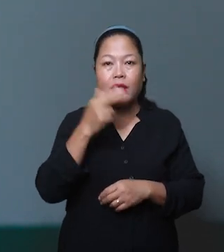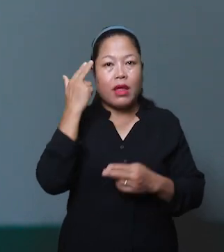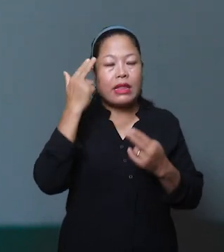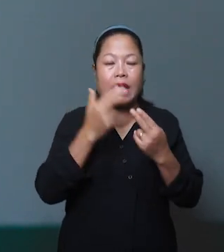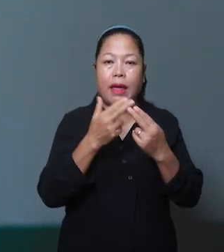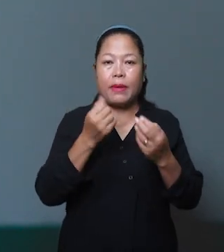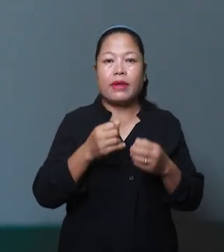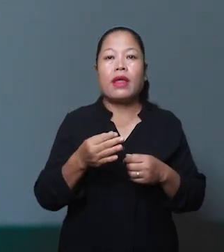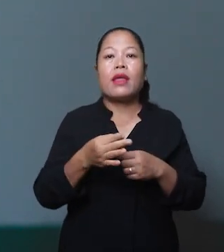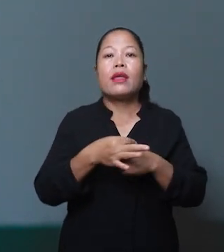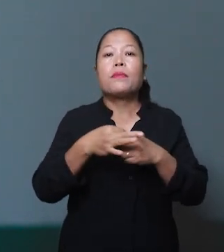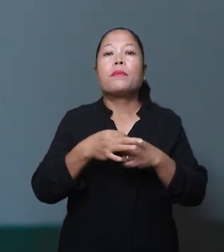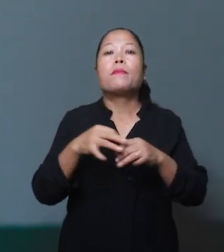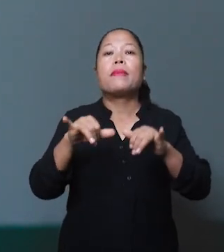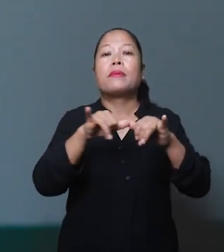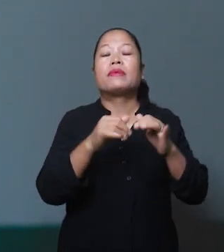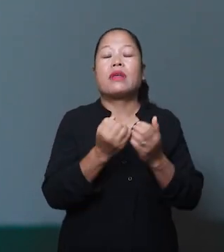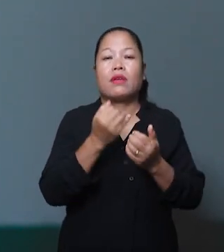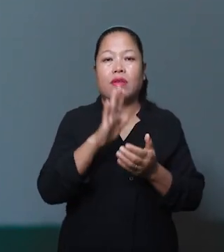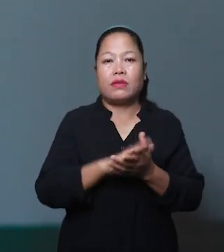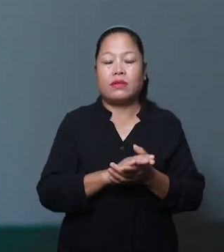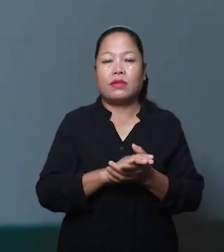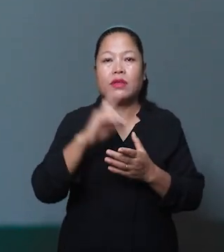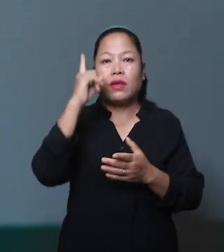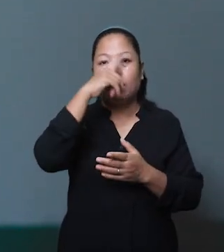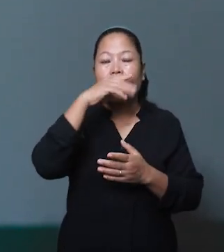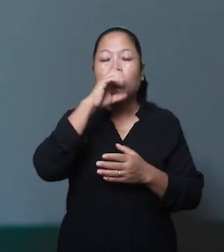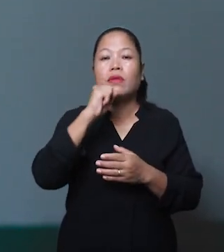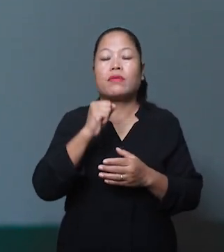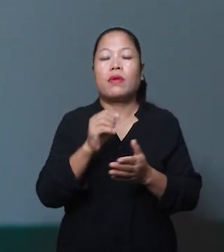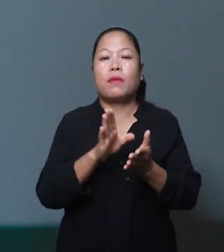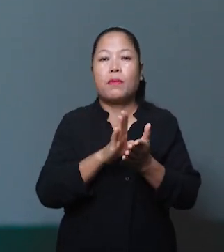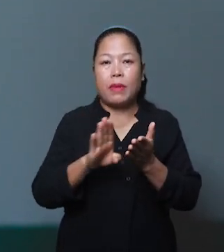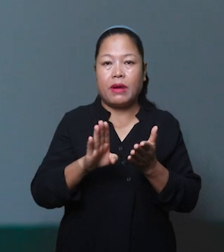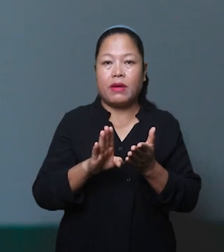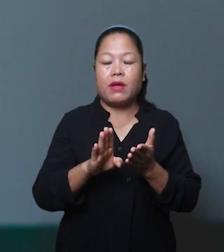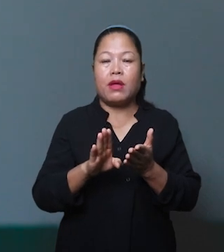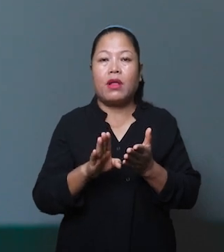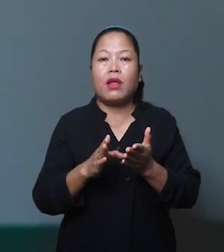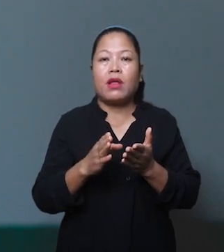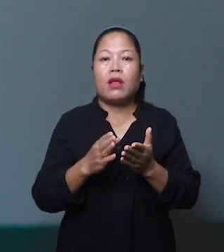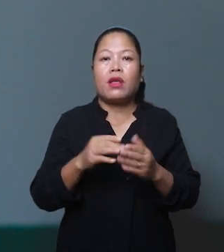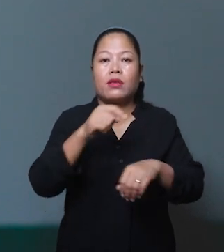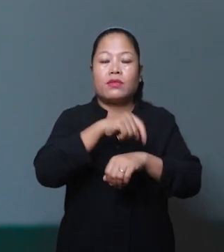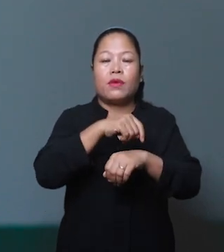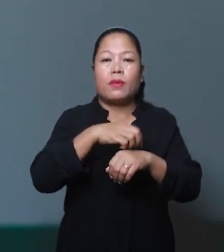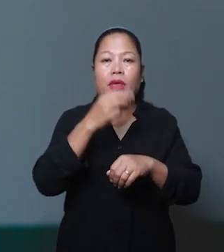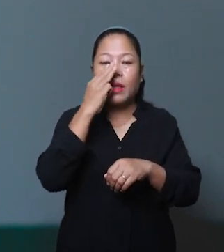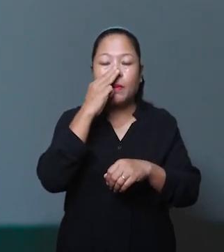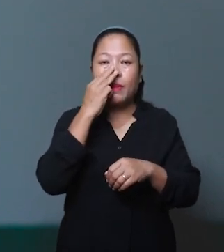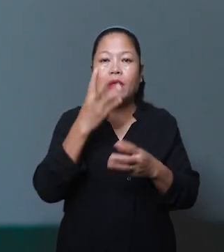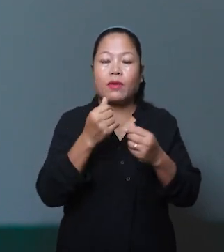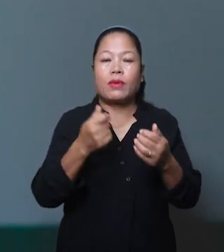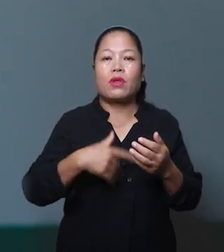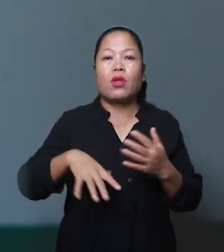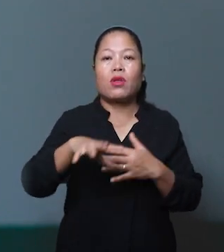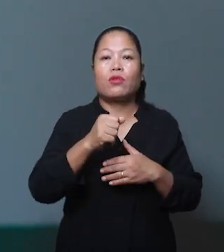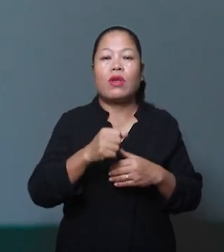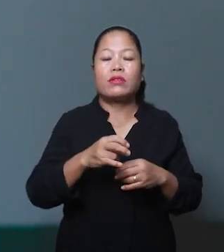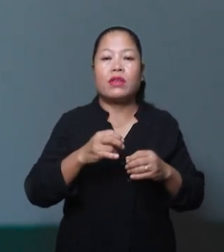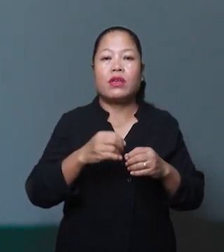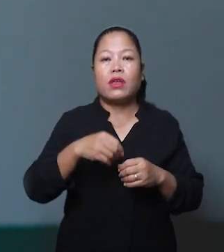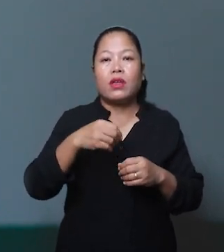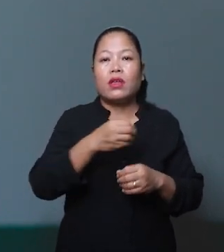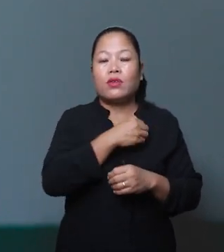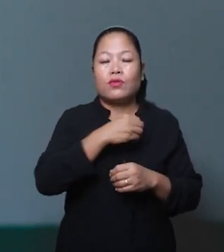हामीले उसलाई पहिचान गरेर व्यवस्थापन गर्न सक्यौं मनोचिकित्सक मनोपरामर्शदाता कहाँ भन्यो भने यसले चाहिँ भनौं न बेलैमा व्यवस्थापन हुँदाखेरि उसको